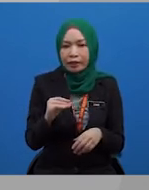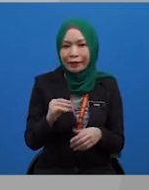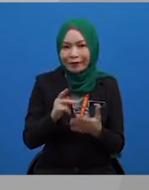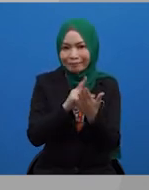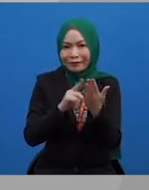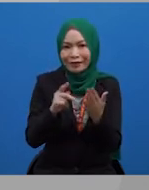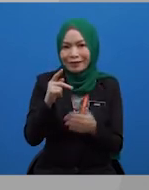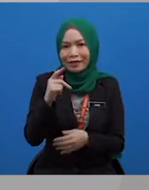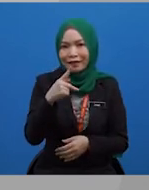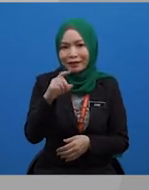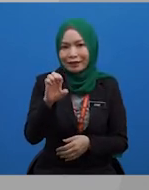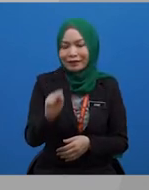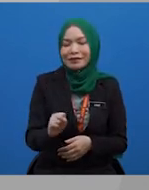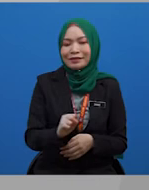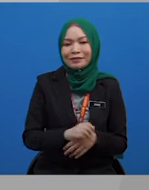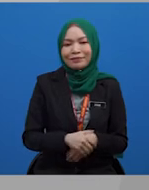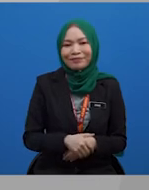kajian kes.